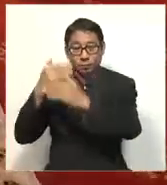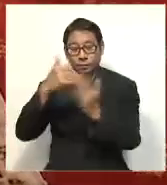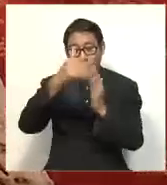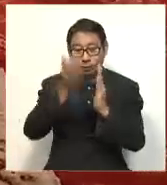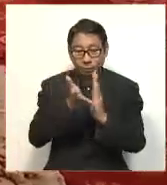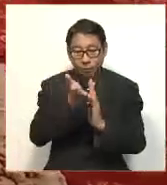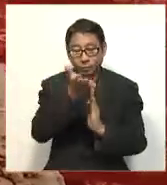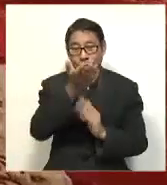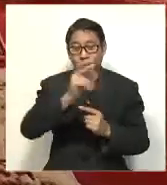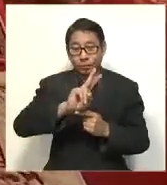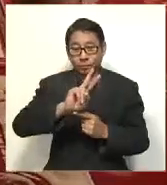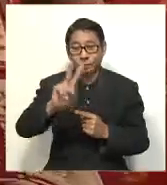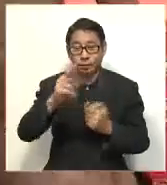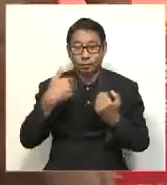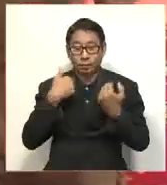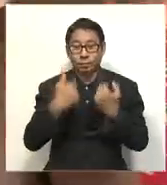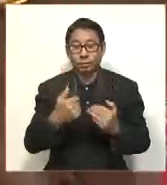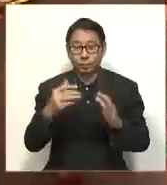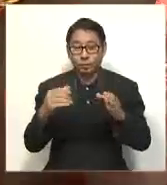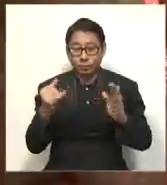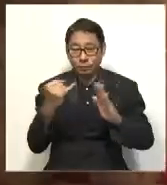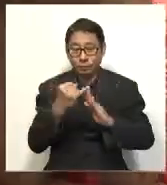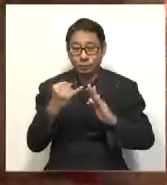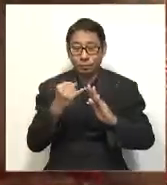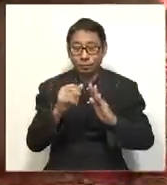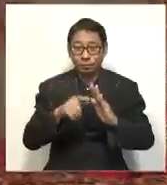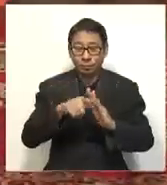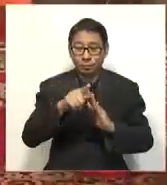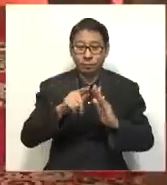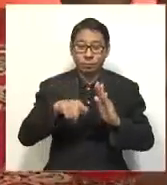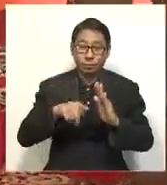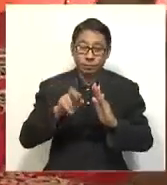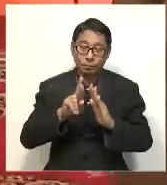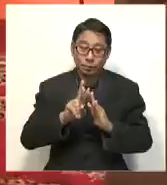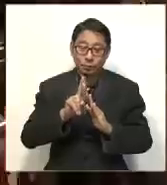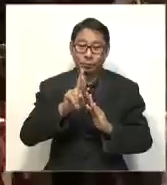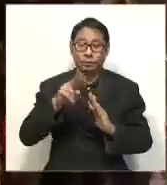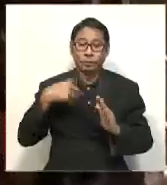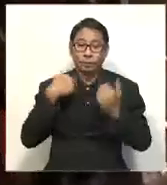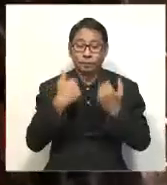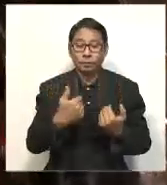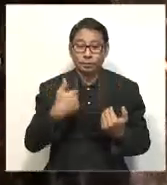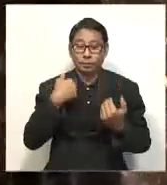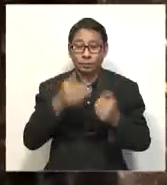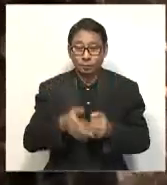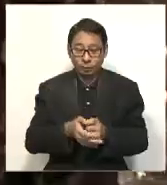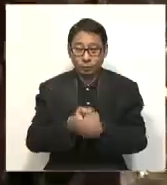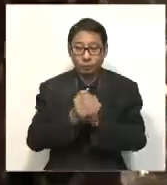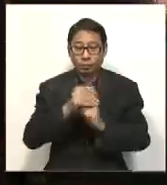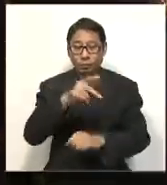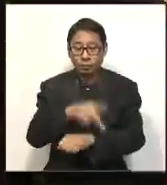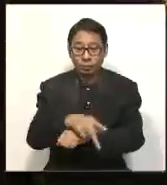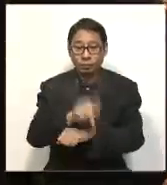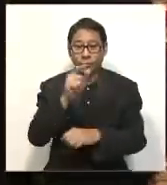าคเหนือตอนบน2ซึ่งประกอบไปด้วยจังหวัดเชียงรายพะเยาแพร่และน่านสำหรับพระเจ้าตนหลวงเป็นองค์พระประธานเก่า